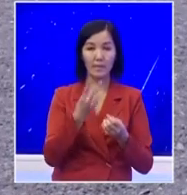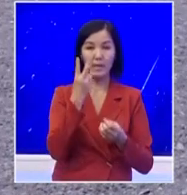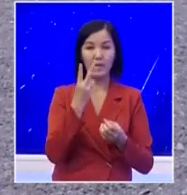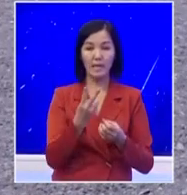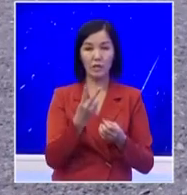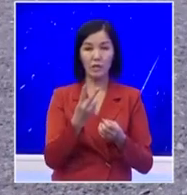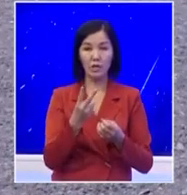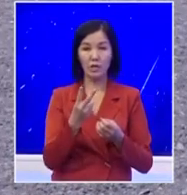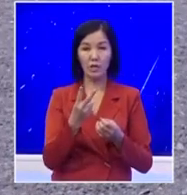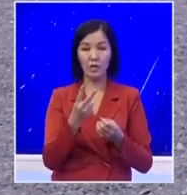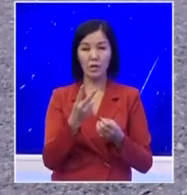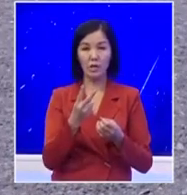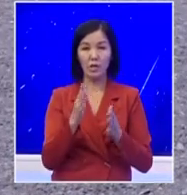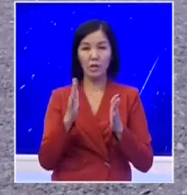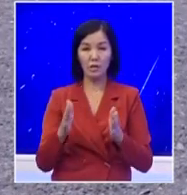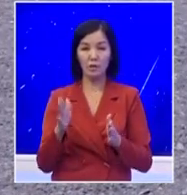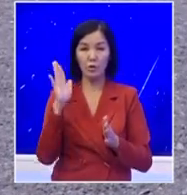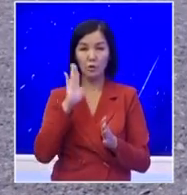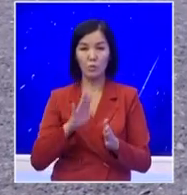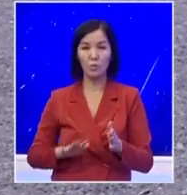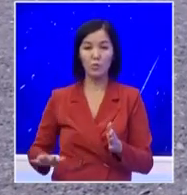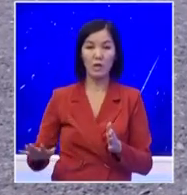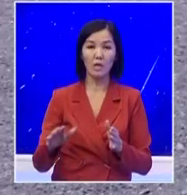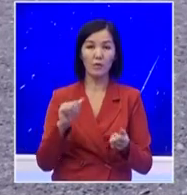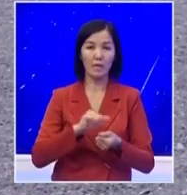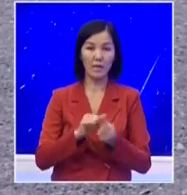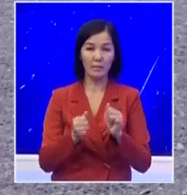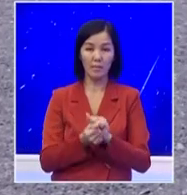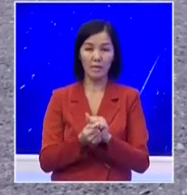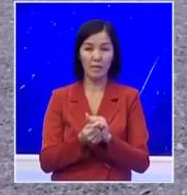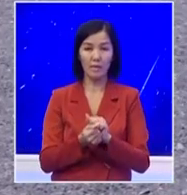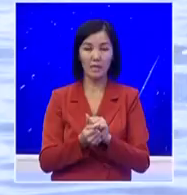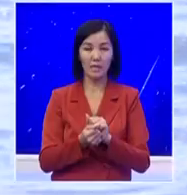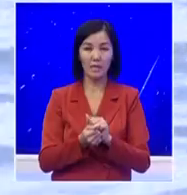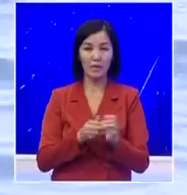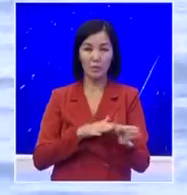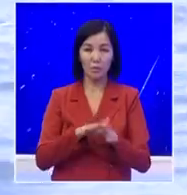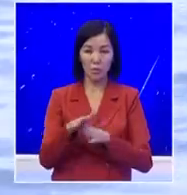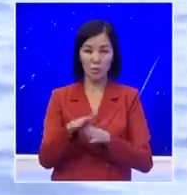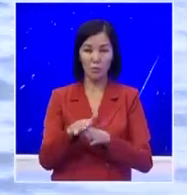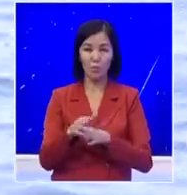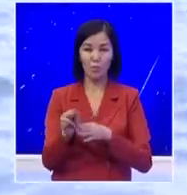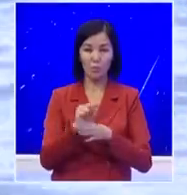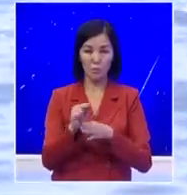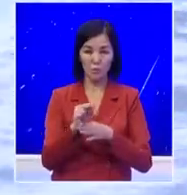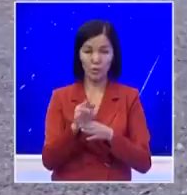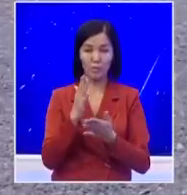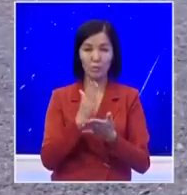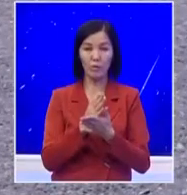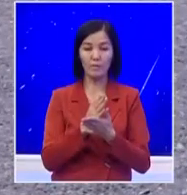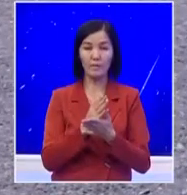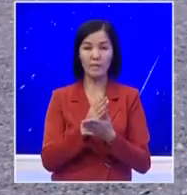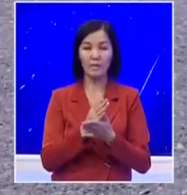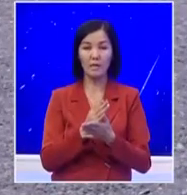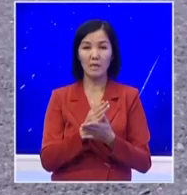этап жағалауды таспен толтырамыз. Жағалаудан 13